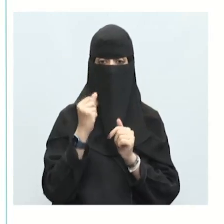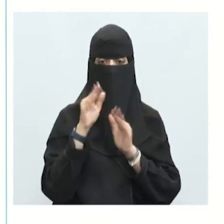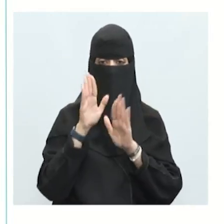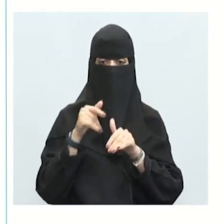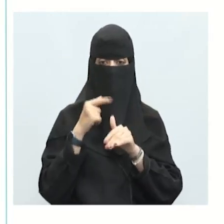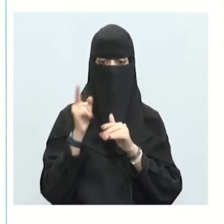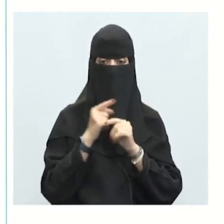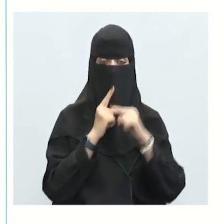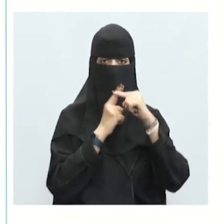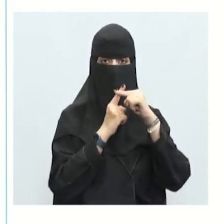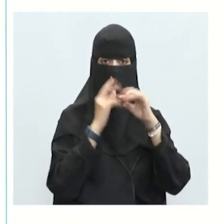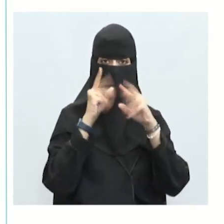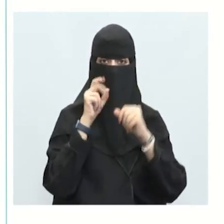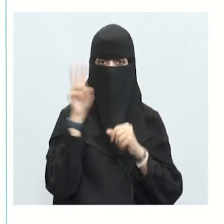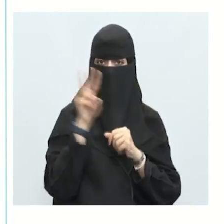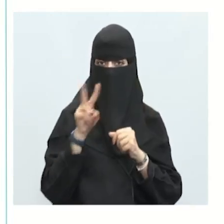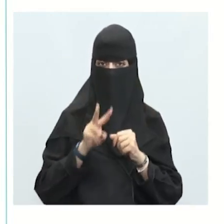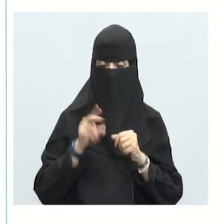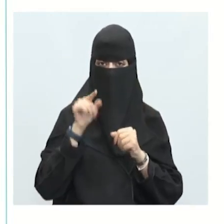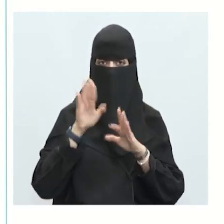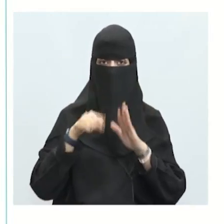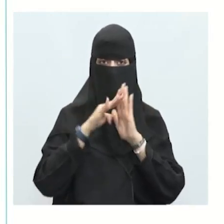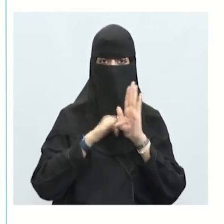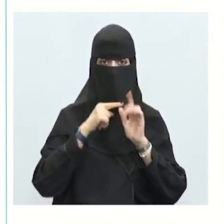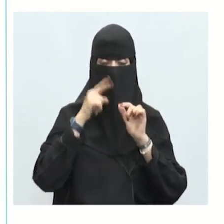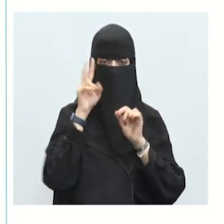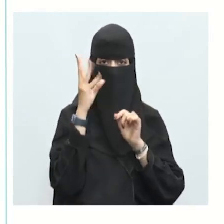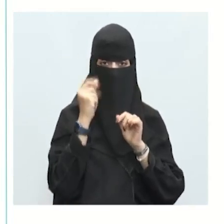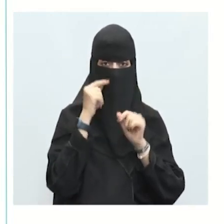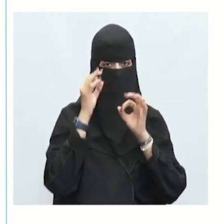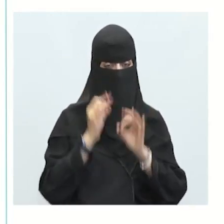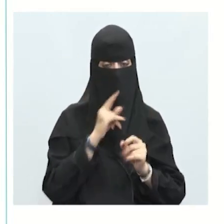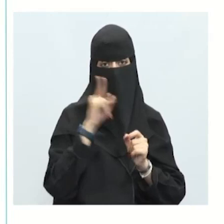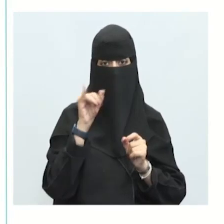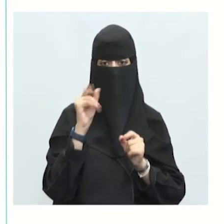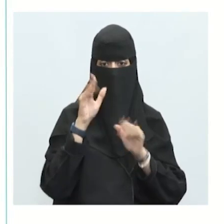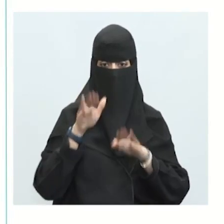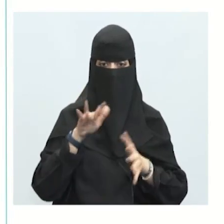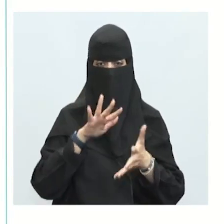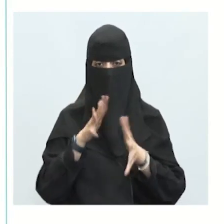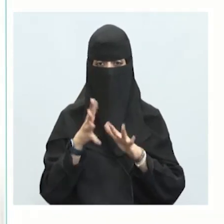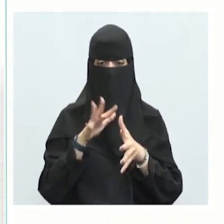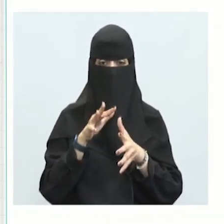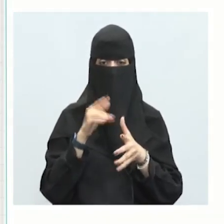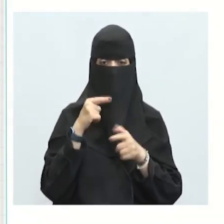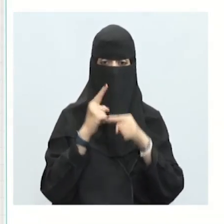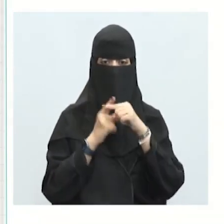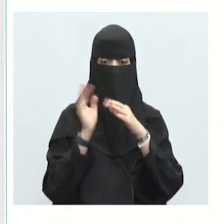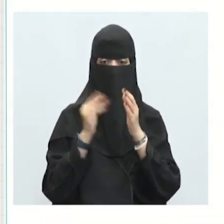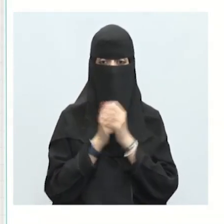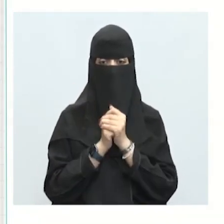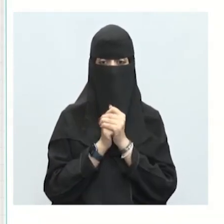موجب يقرا البرنامج رقما ويتحقق مما اذا كان الرقم